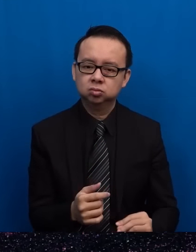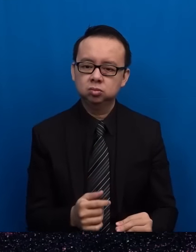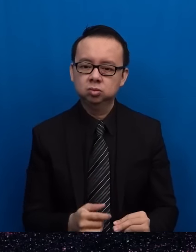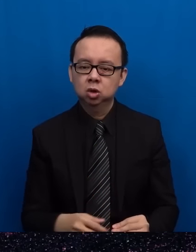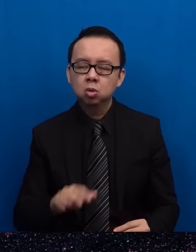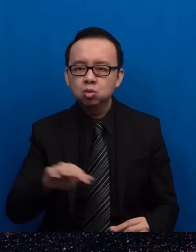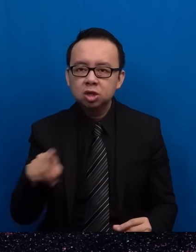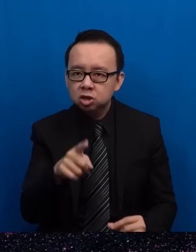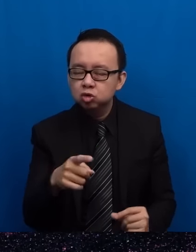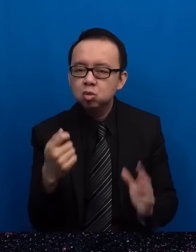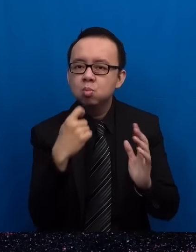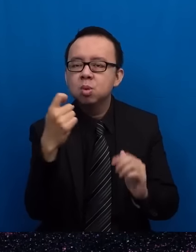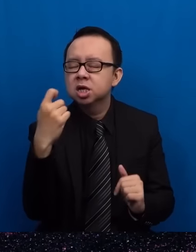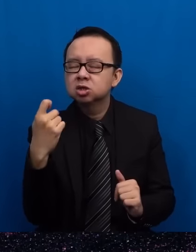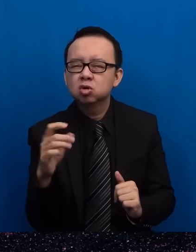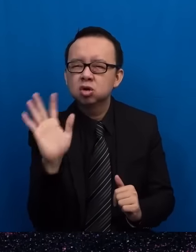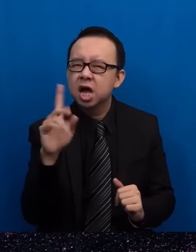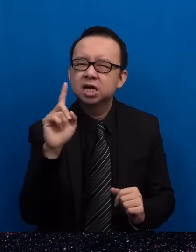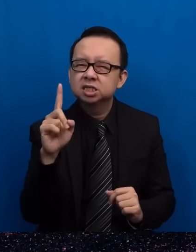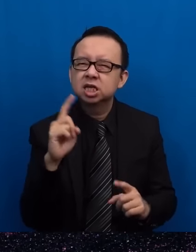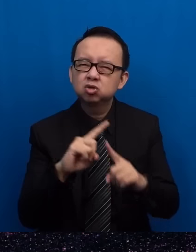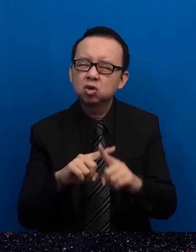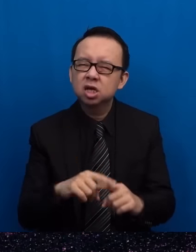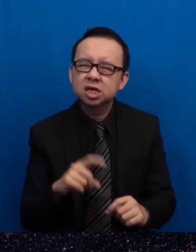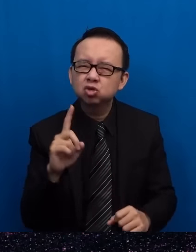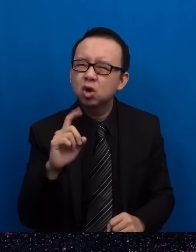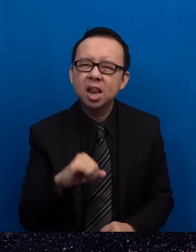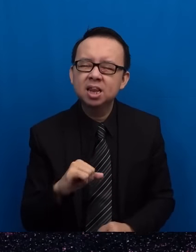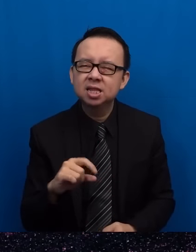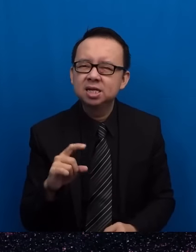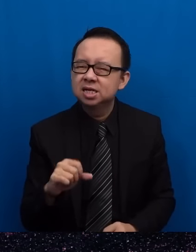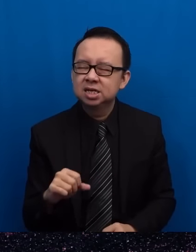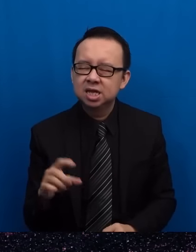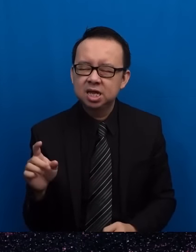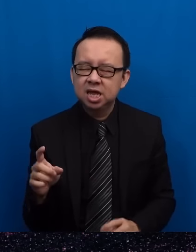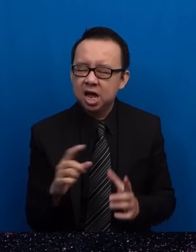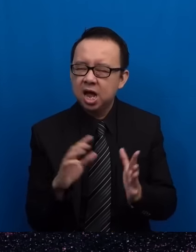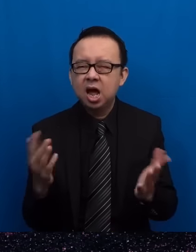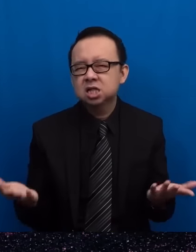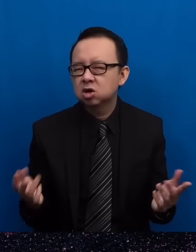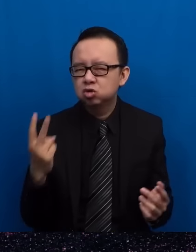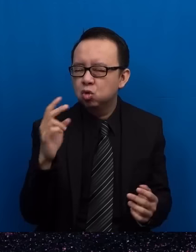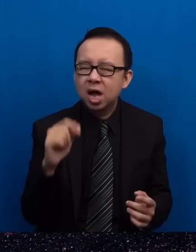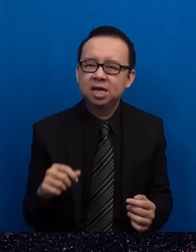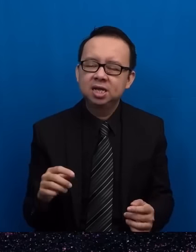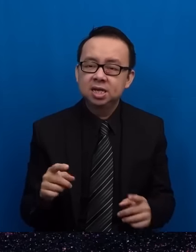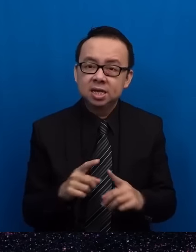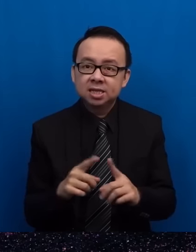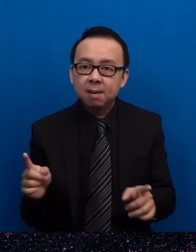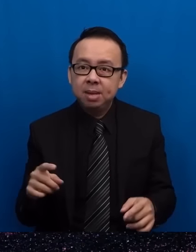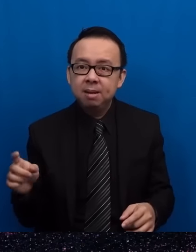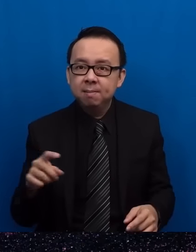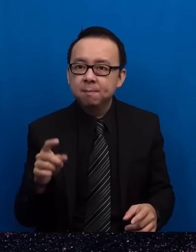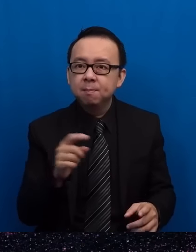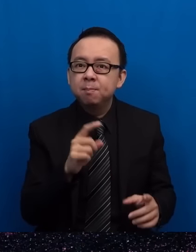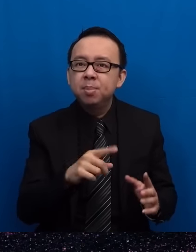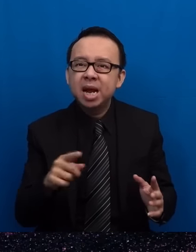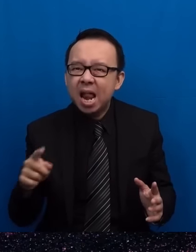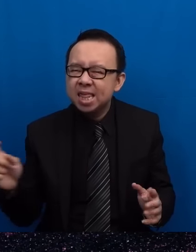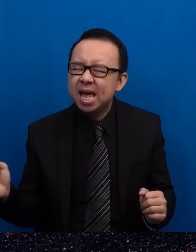kali, 1, 2, 3 kayak orang foto selfie 1, 2, 3, 1, 2, 3. Dia ketok berkali-kali, mungkin setengah jam di